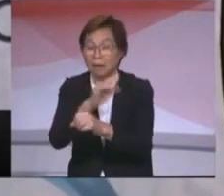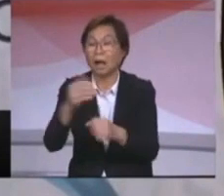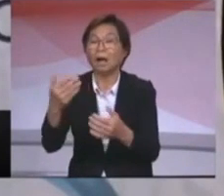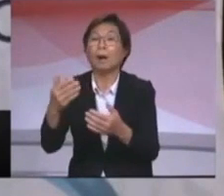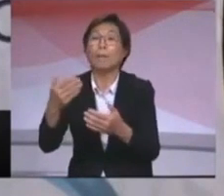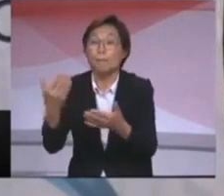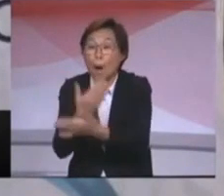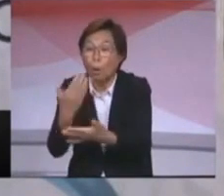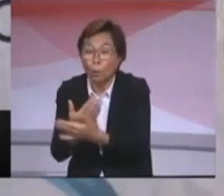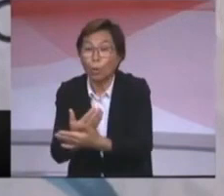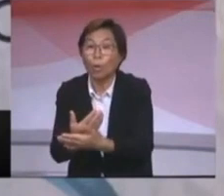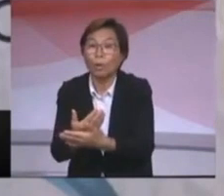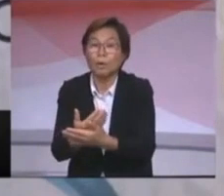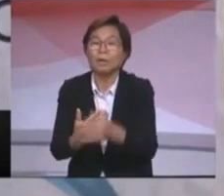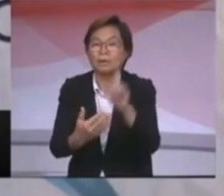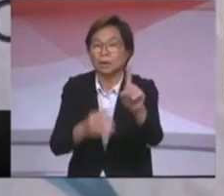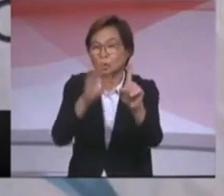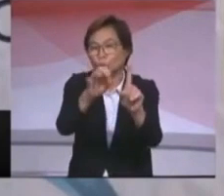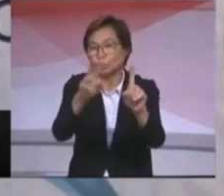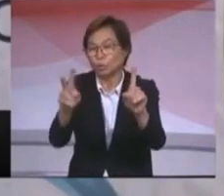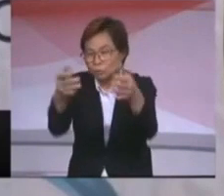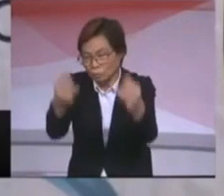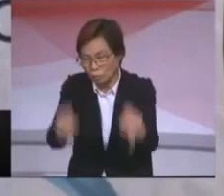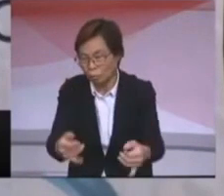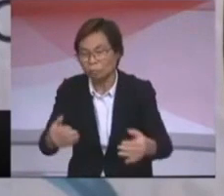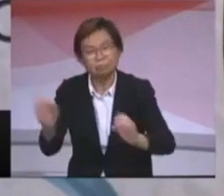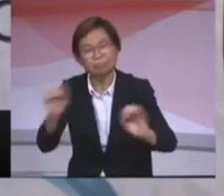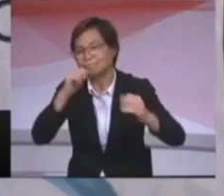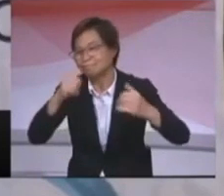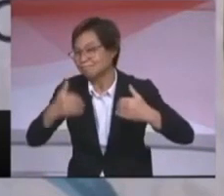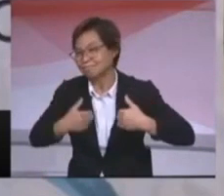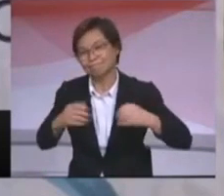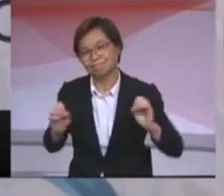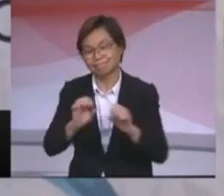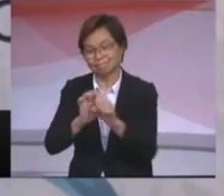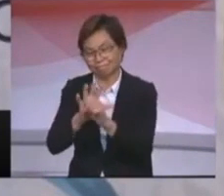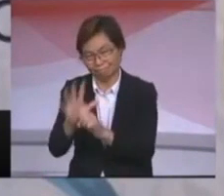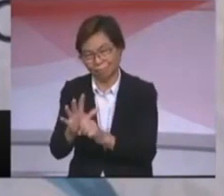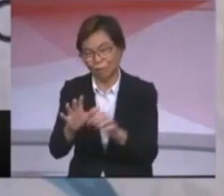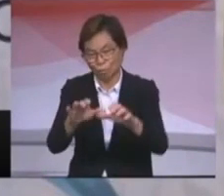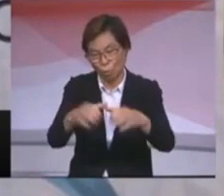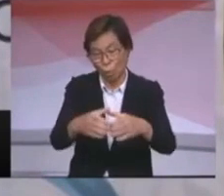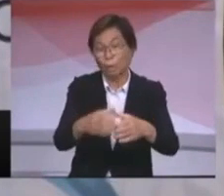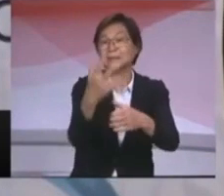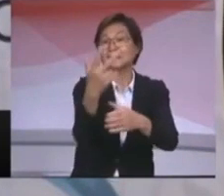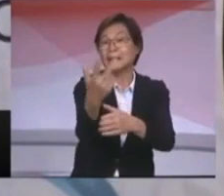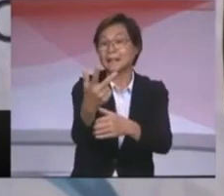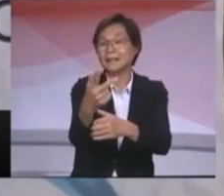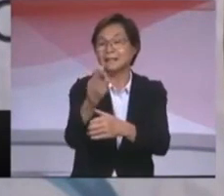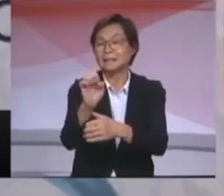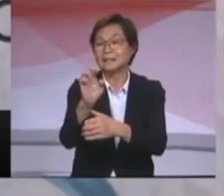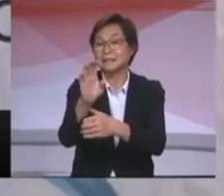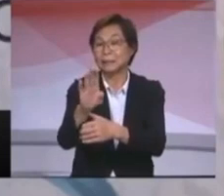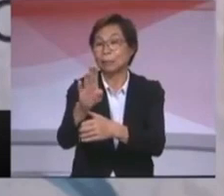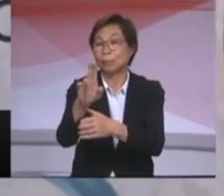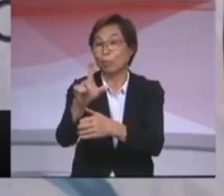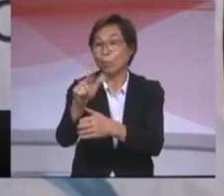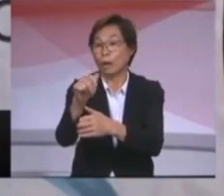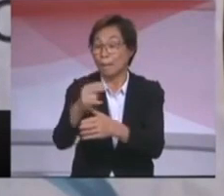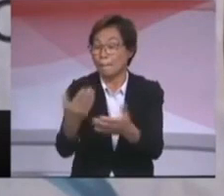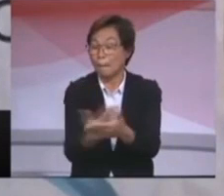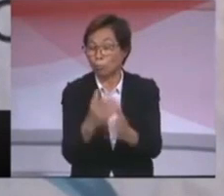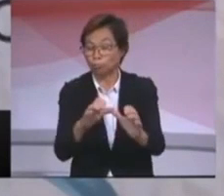hari ini dan 102 individu dikesan negatif. Kluster ketiga ialah kluster Sembulan. Kluster baru